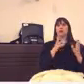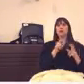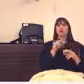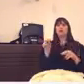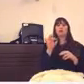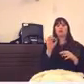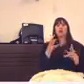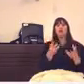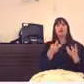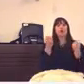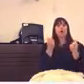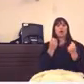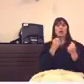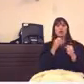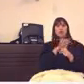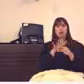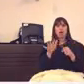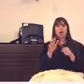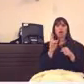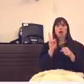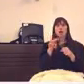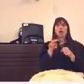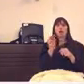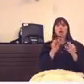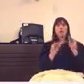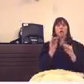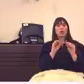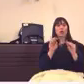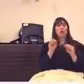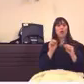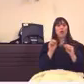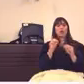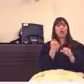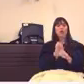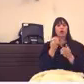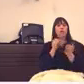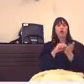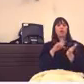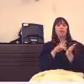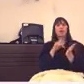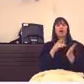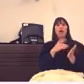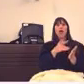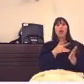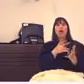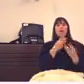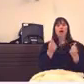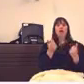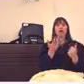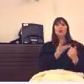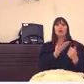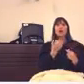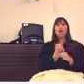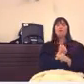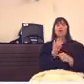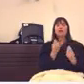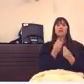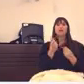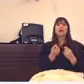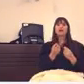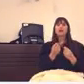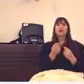השואה, חברים, יש מועדוני מופת שפועלים בעוד מקומות. לב חש קיבלה להפעיל את הדבר